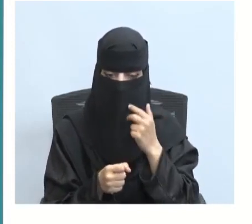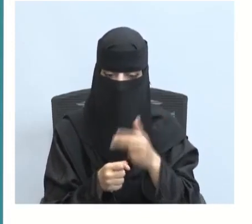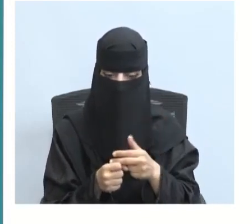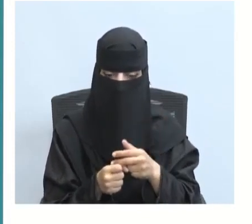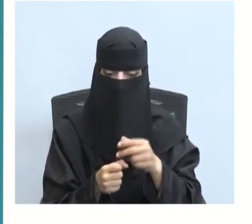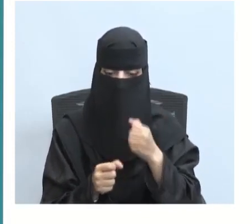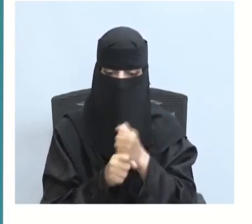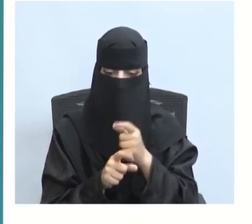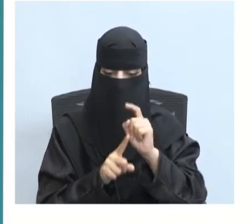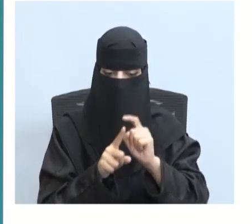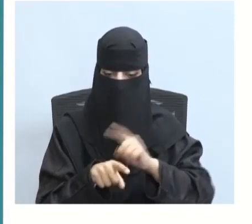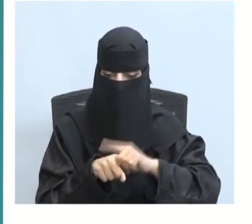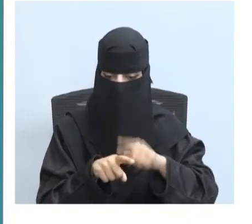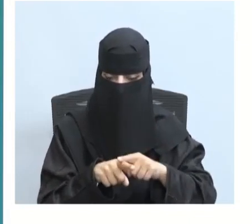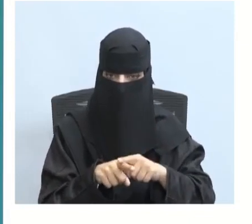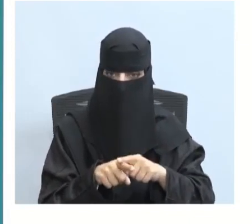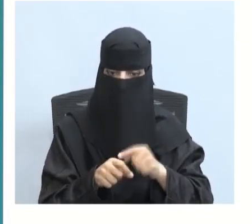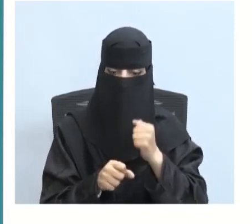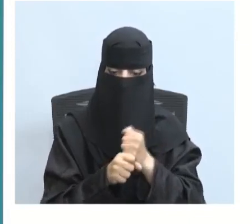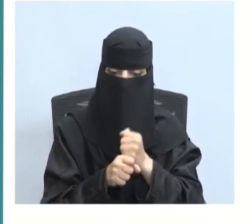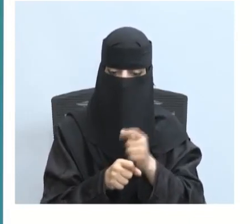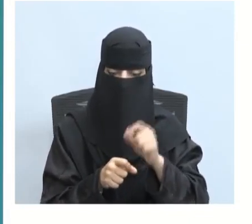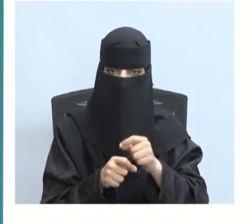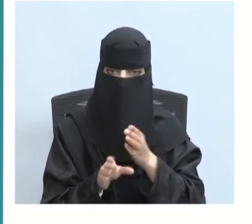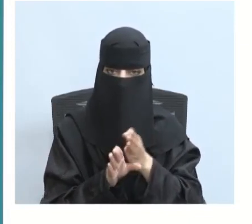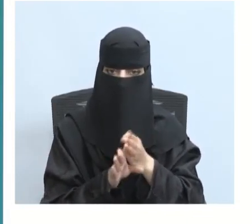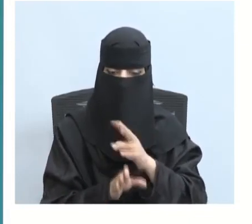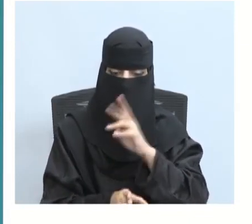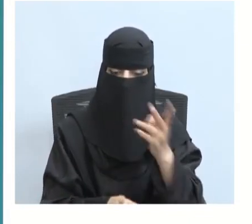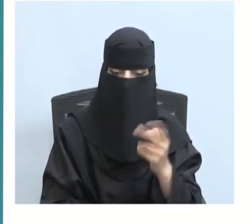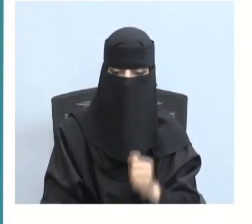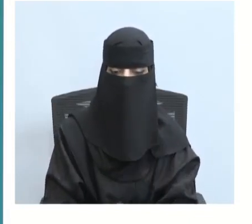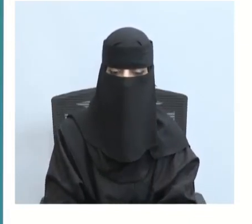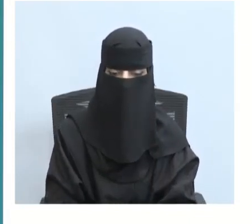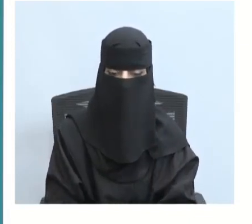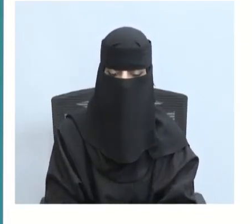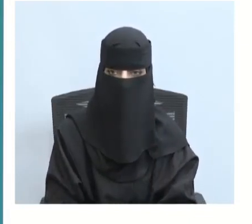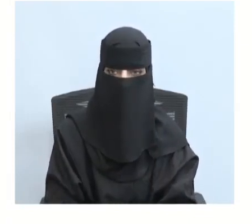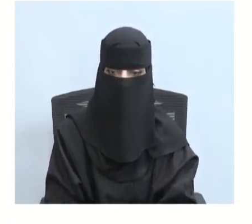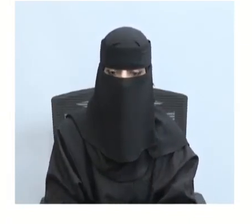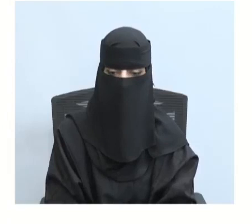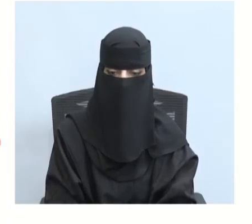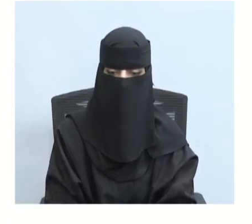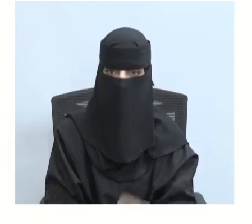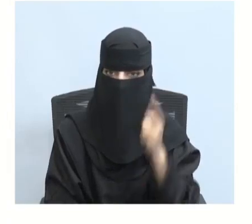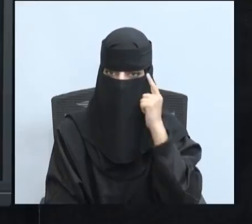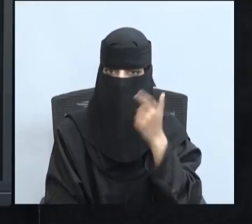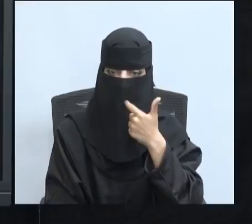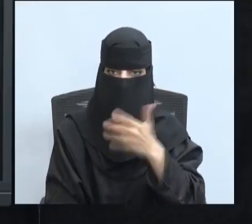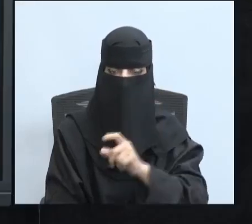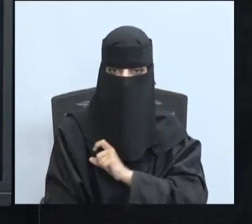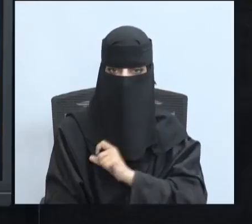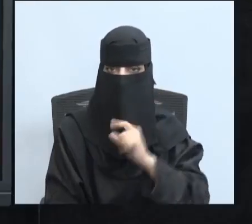المستخدم بالنسبه الى الطاقه المستخدمه من المصادر الاخرى تذكروا طلابي